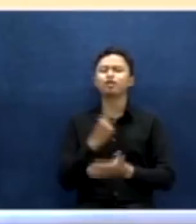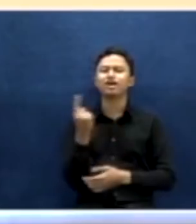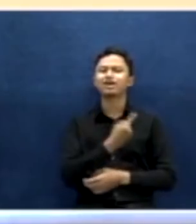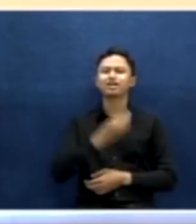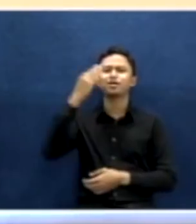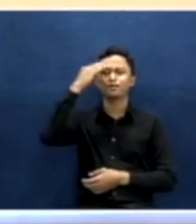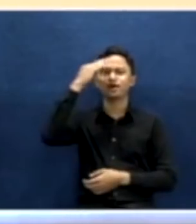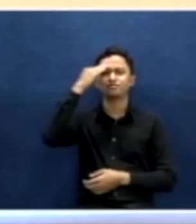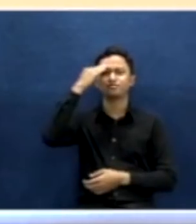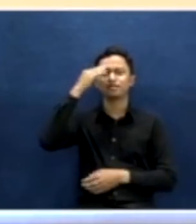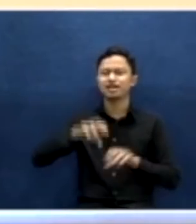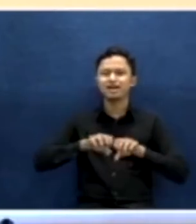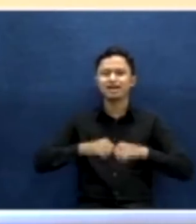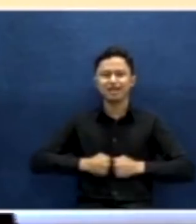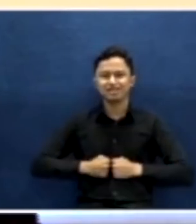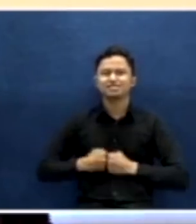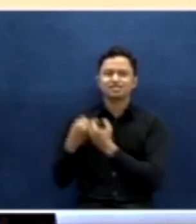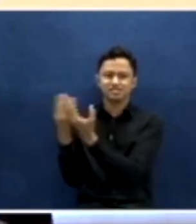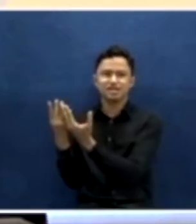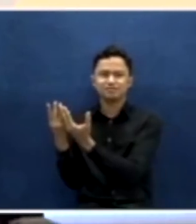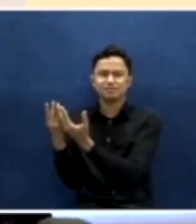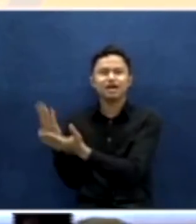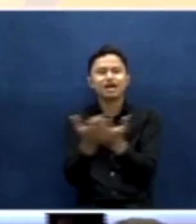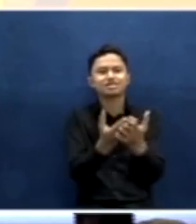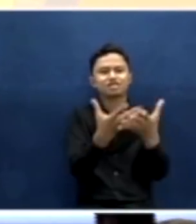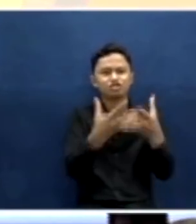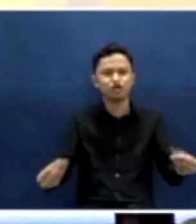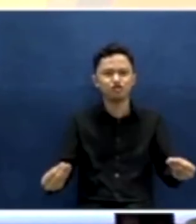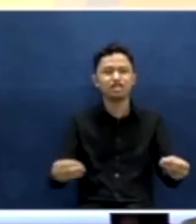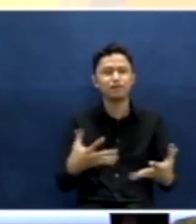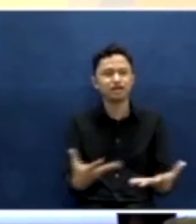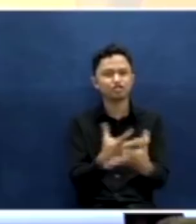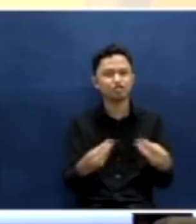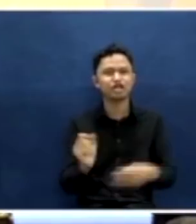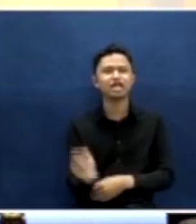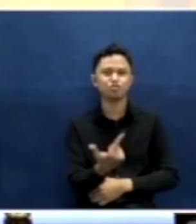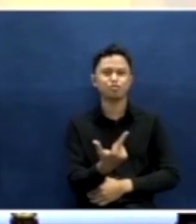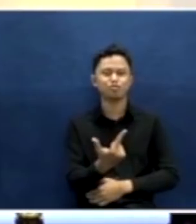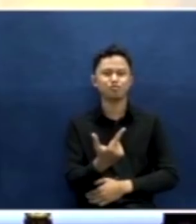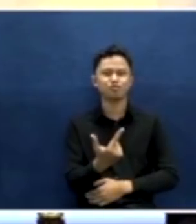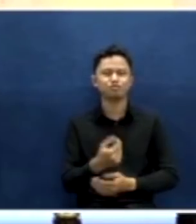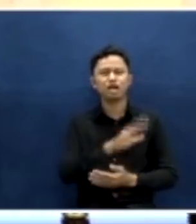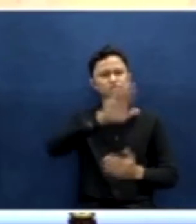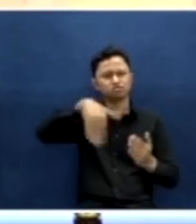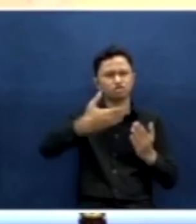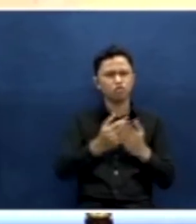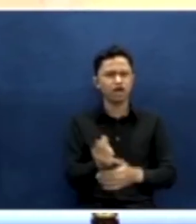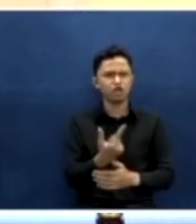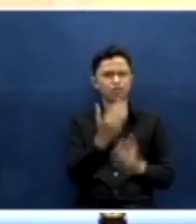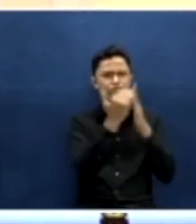selalu hadir menjadi solusi bagi kehidupan dan setiap Lini kehidupan dan urusan kita Tahukah kita